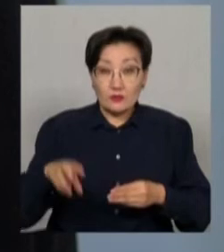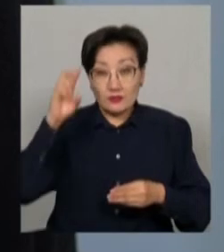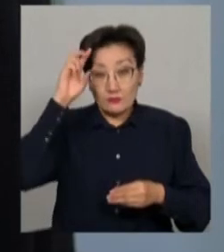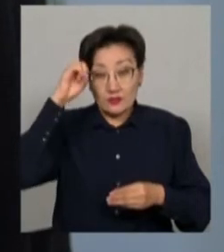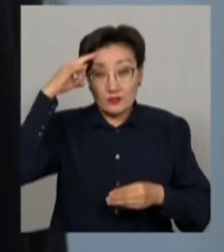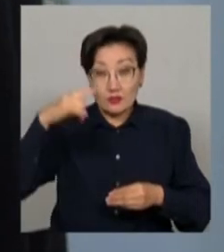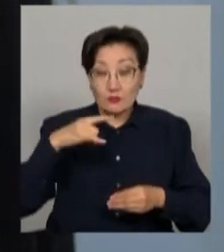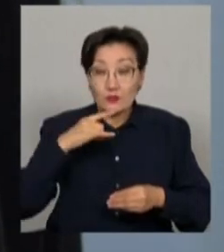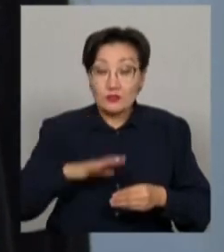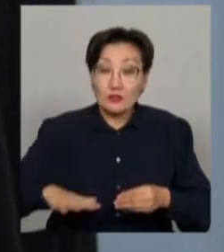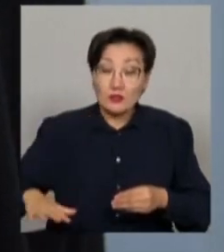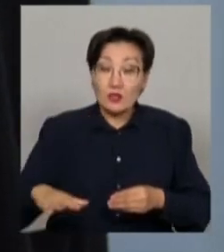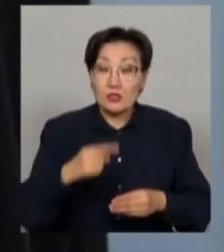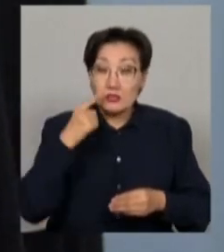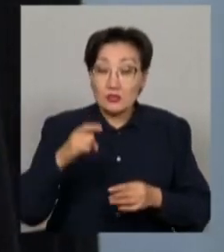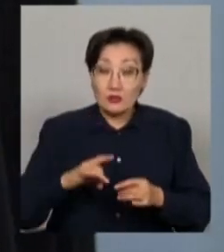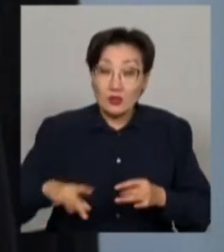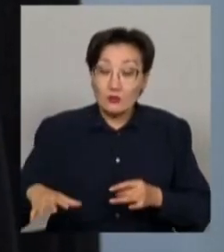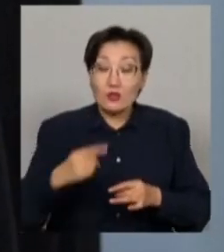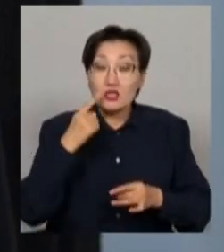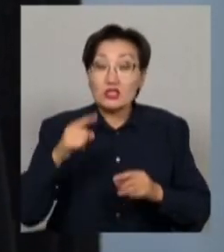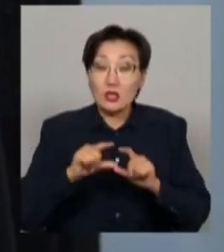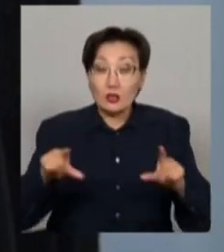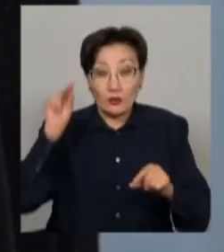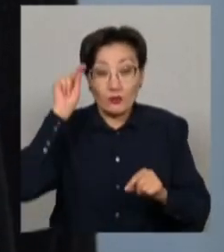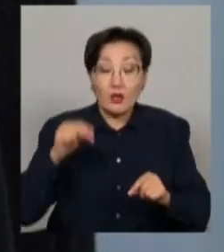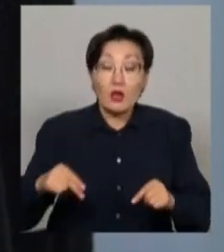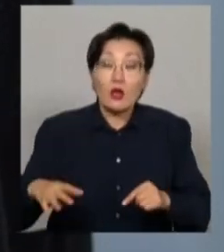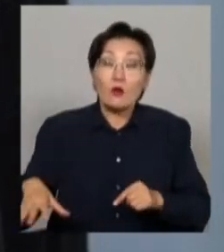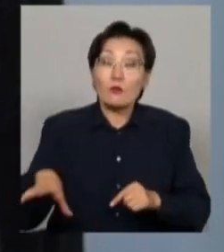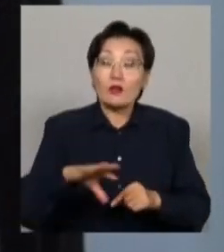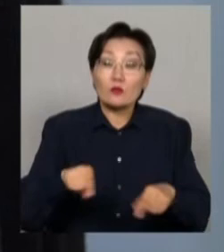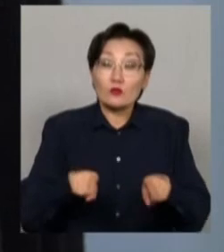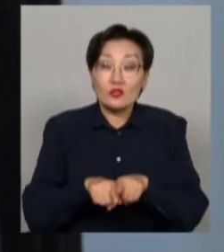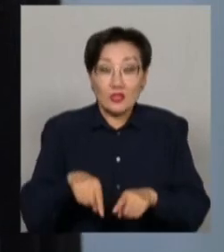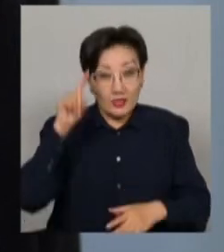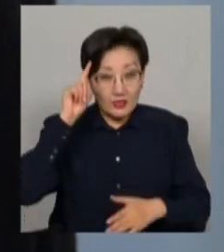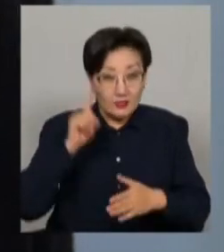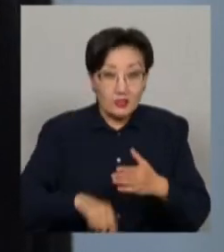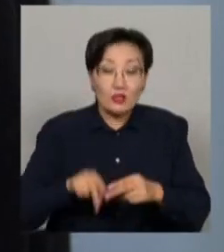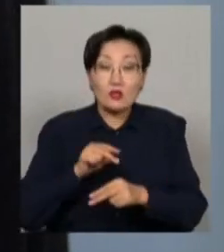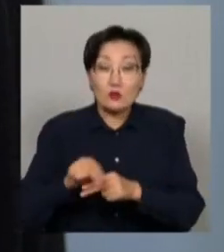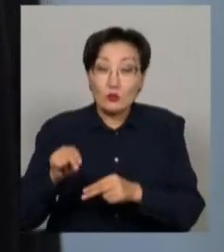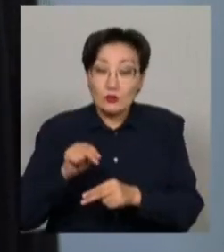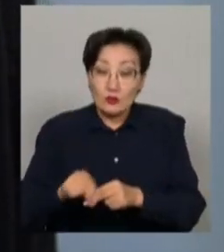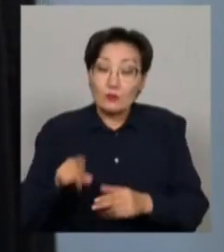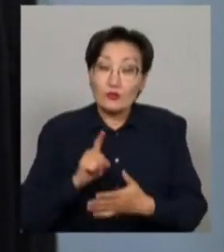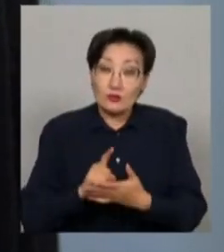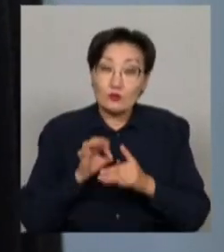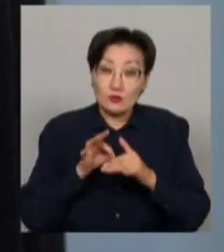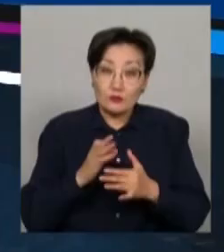мемлекетімізде, одан кейін Шалғай аудандарда, Шалғай мектептерде, барлық жерде осындай дінтану курстары міндетті түрде өтілу керек.